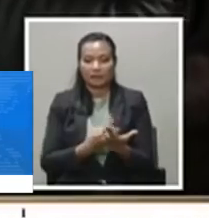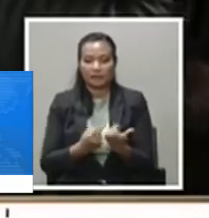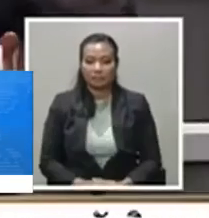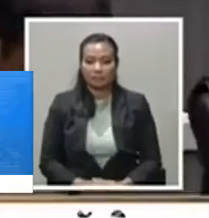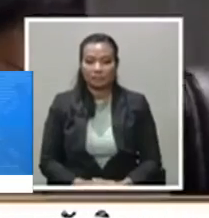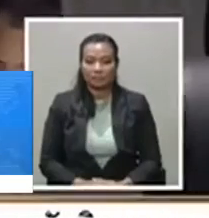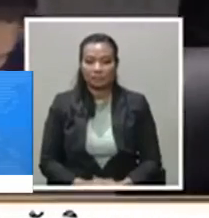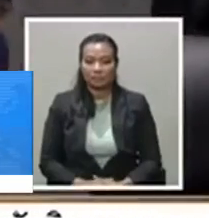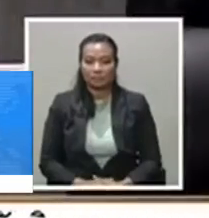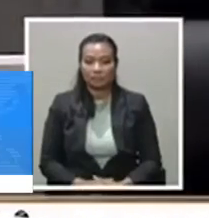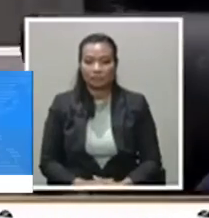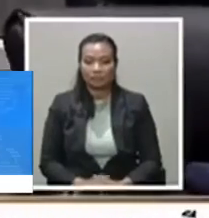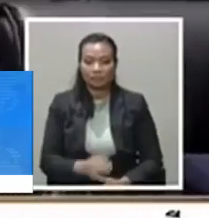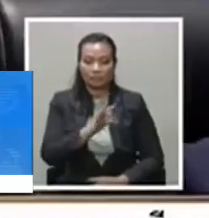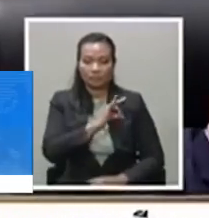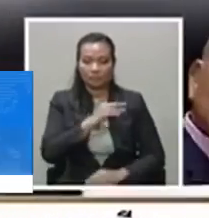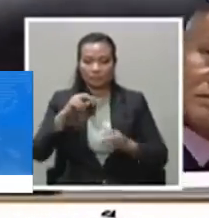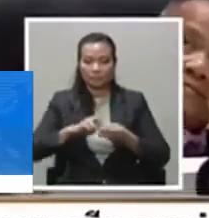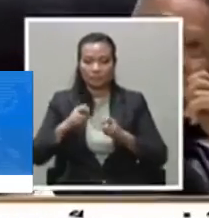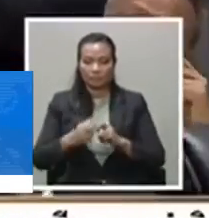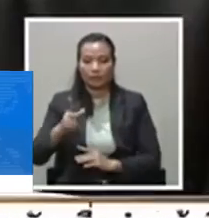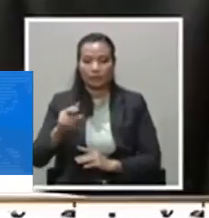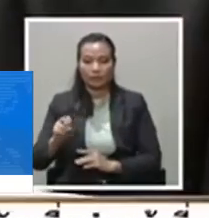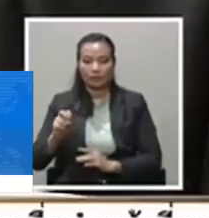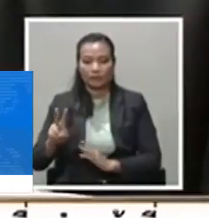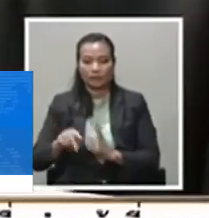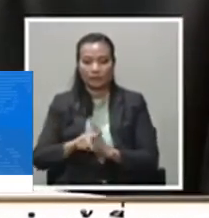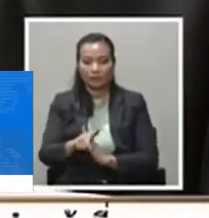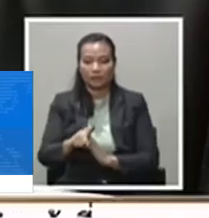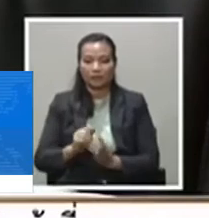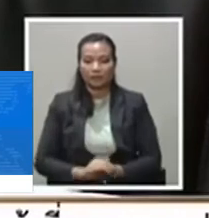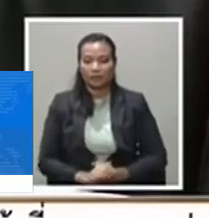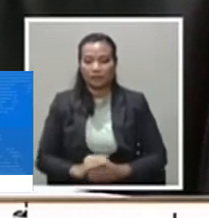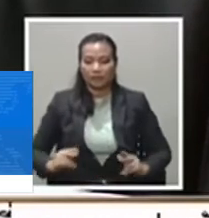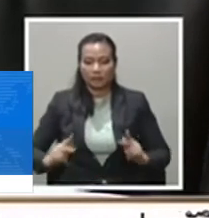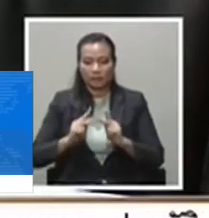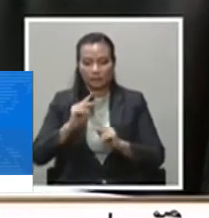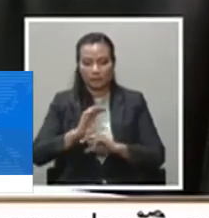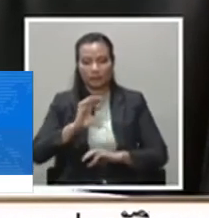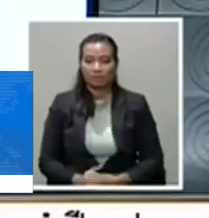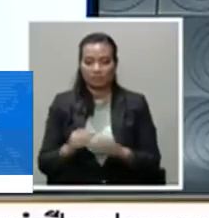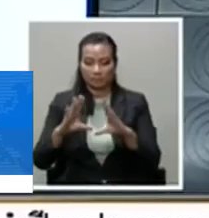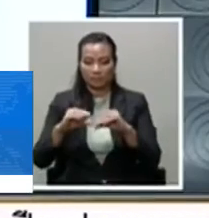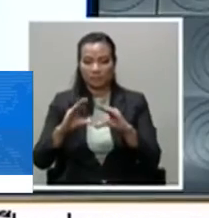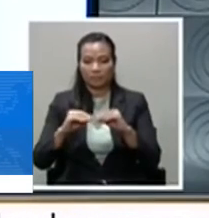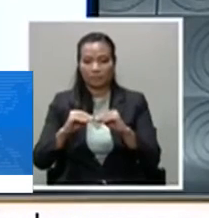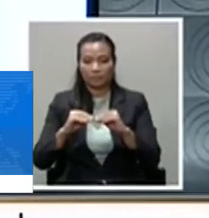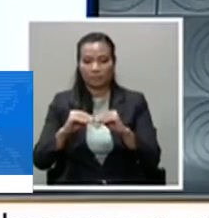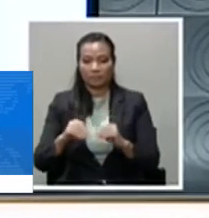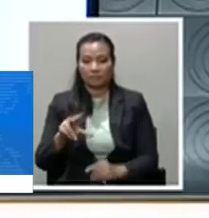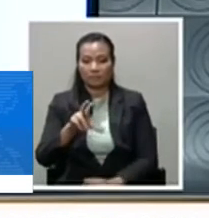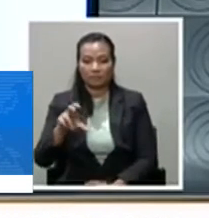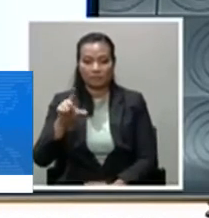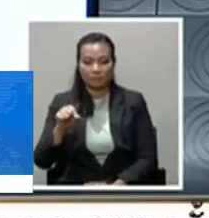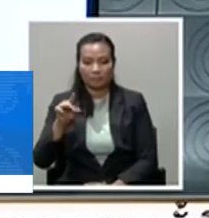ติไว้วางใจ272ไม่ไว้วางใจ54และงดออกเสียง2นายดอนปรมัตถ์วินัย